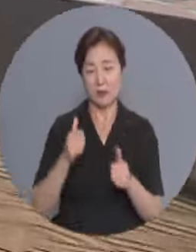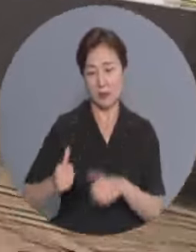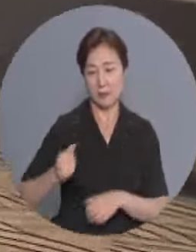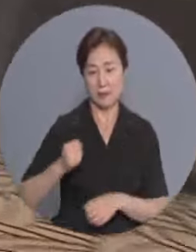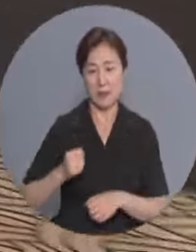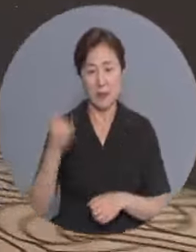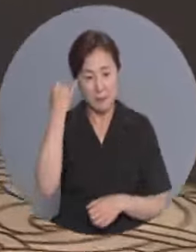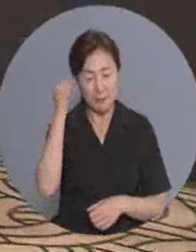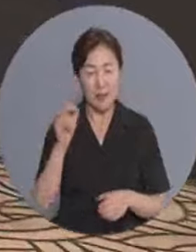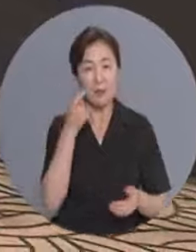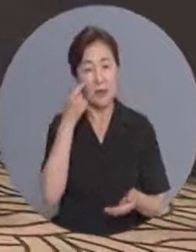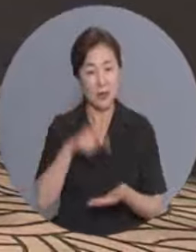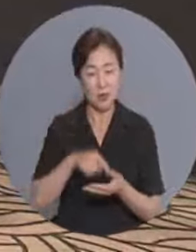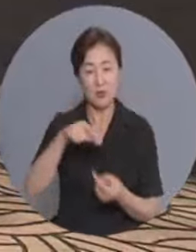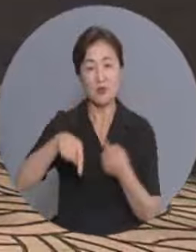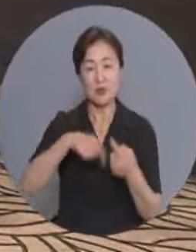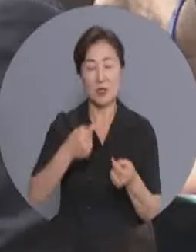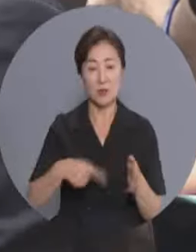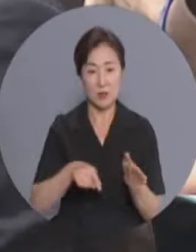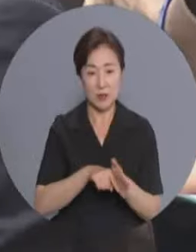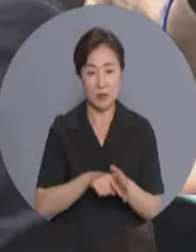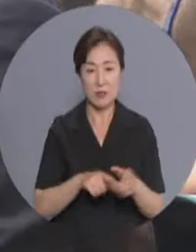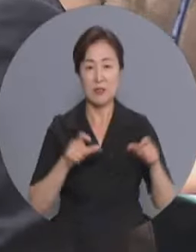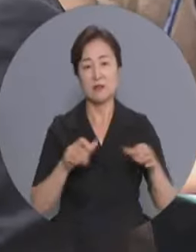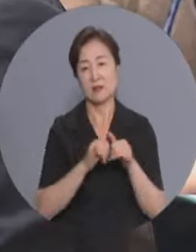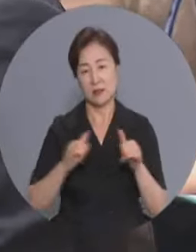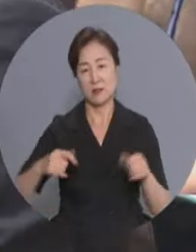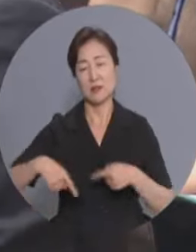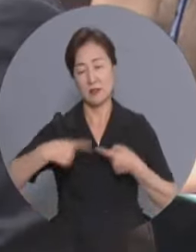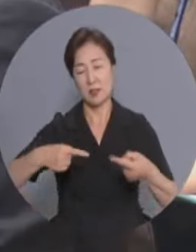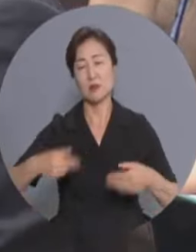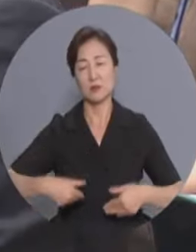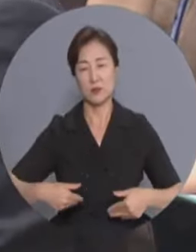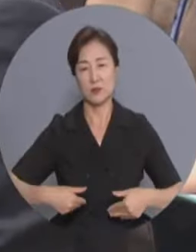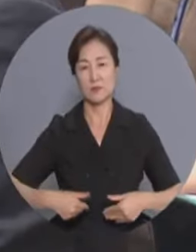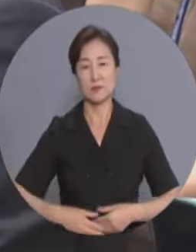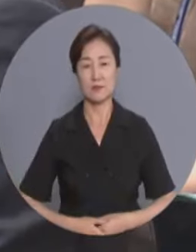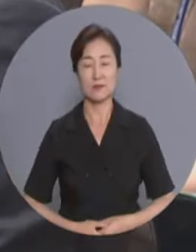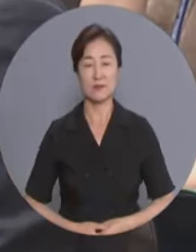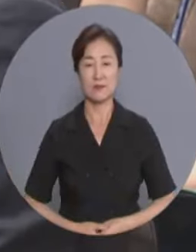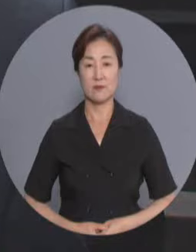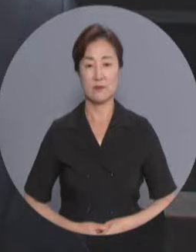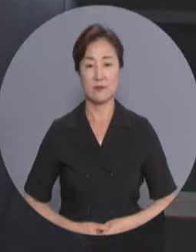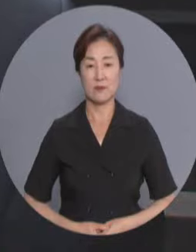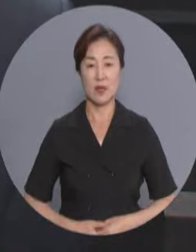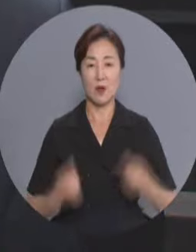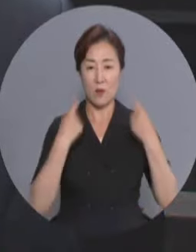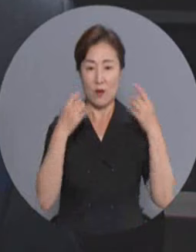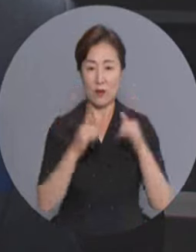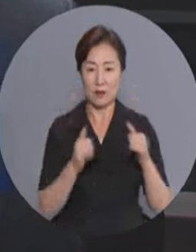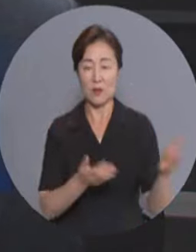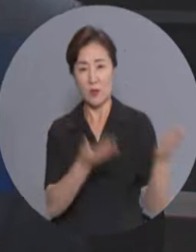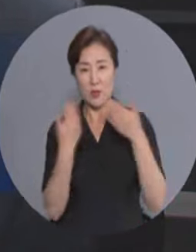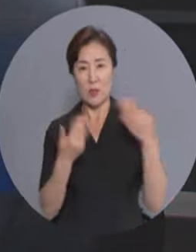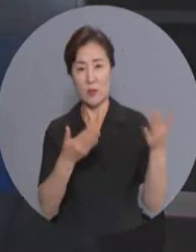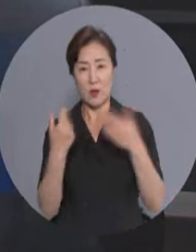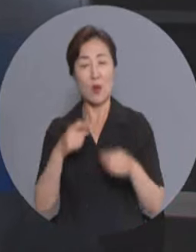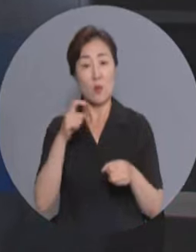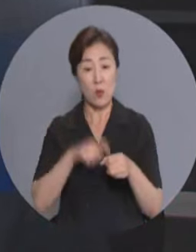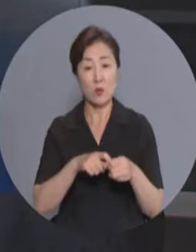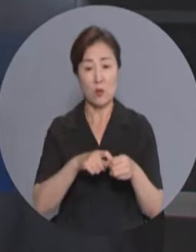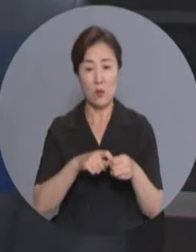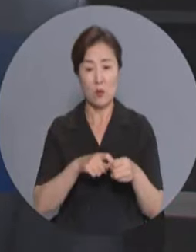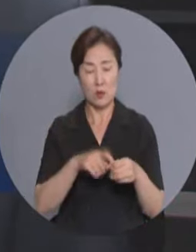콘텐츠를 발굴 운영하기 위해서는 주민들의 참여가 중요하다고도 강조했습니다 관광객들을 계속 유 시키겠다는 목적은